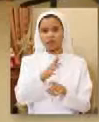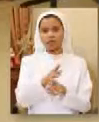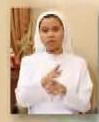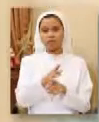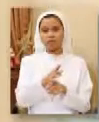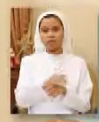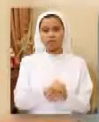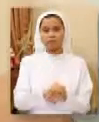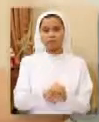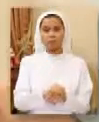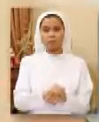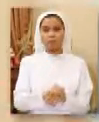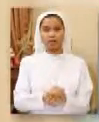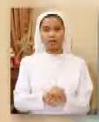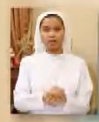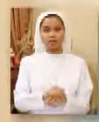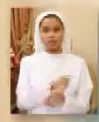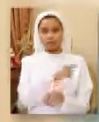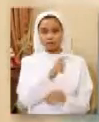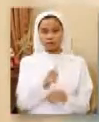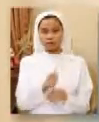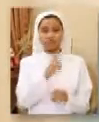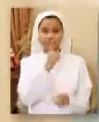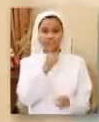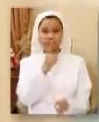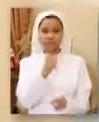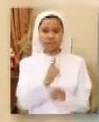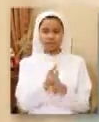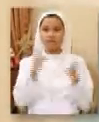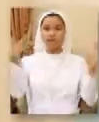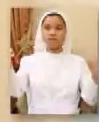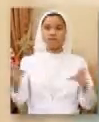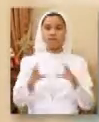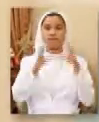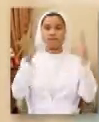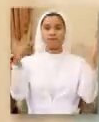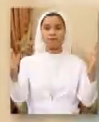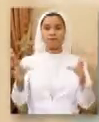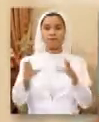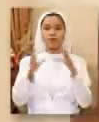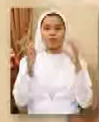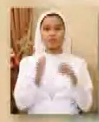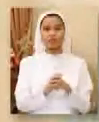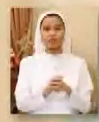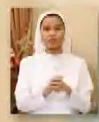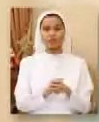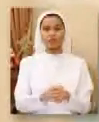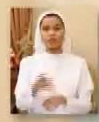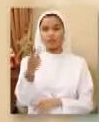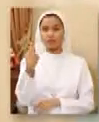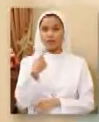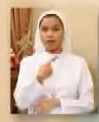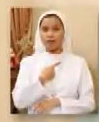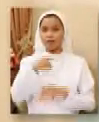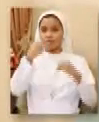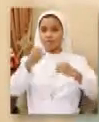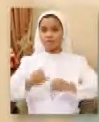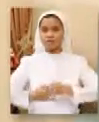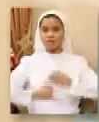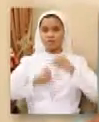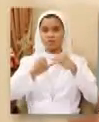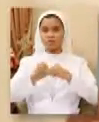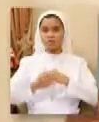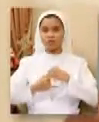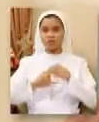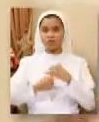sa community. Yan. You're right there. Celebration to. Celebration. Yes. Kaya meron joy, may kasiyahan.